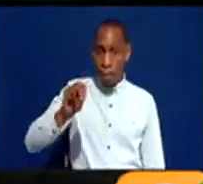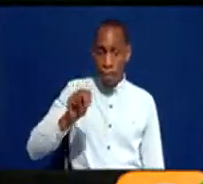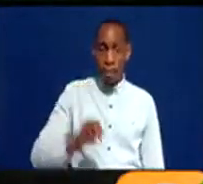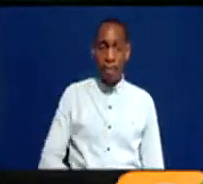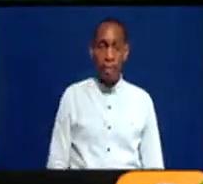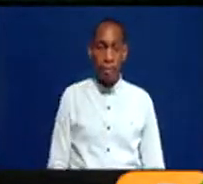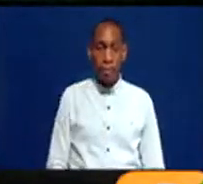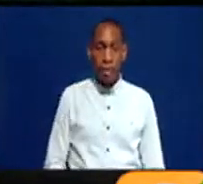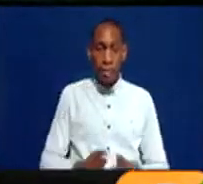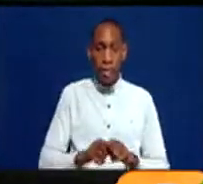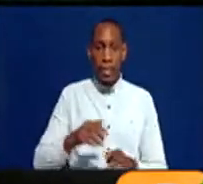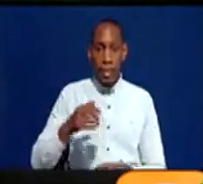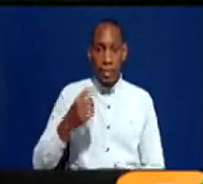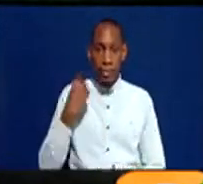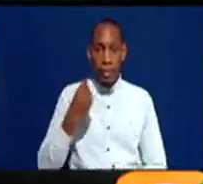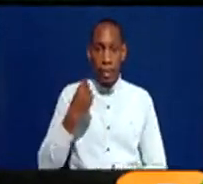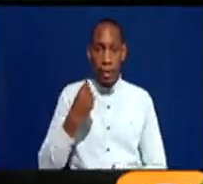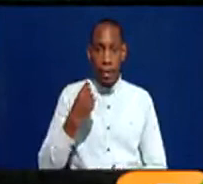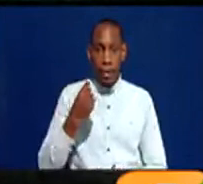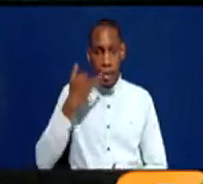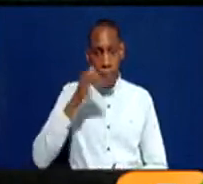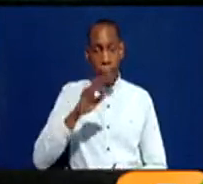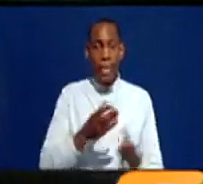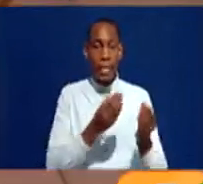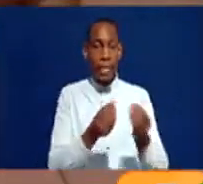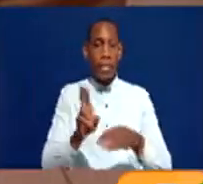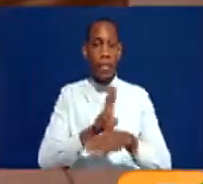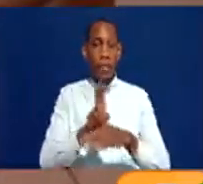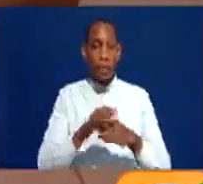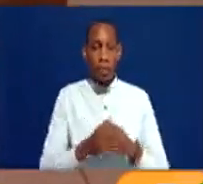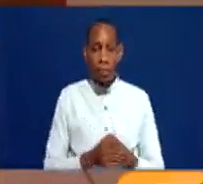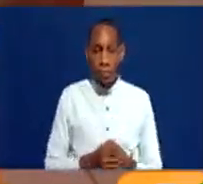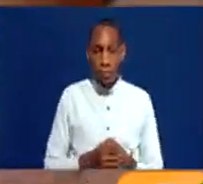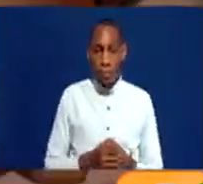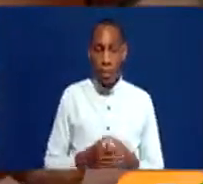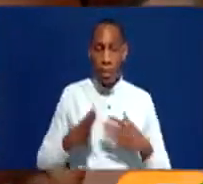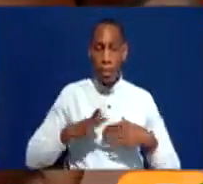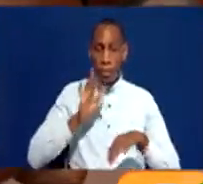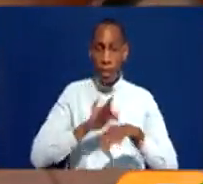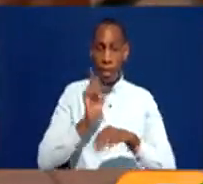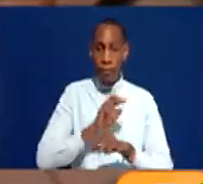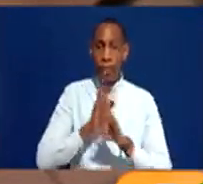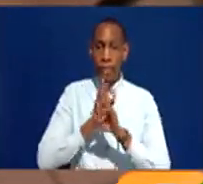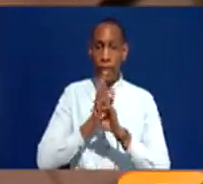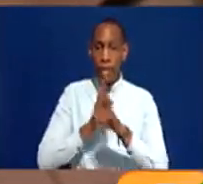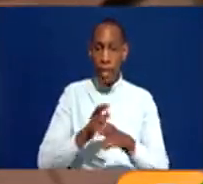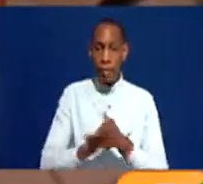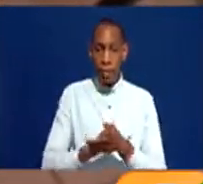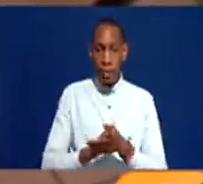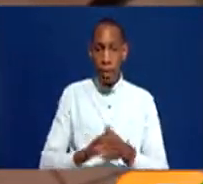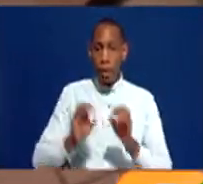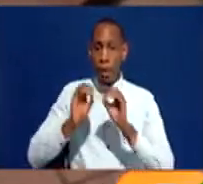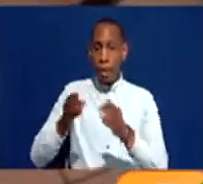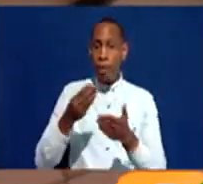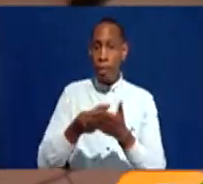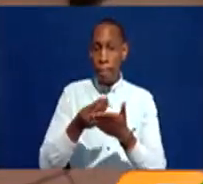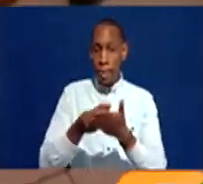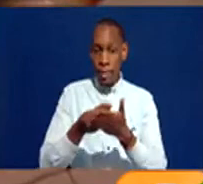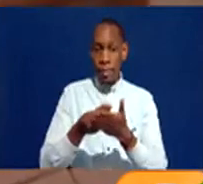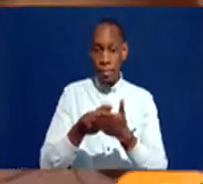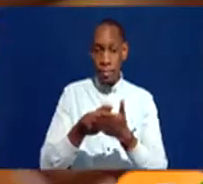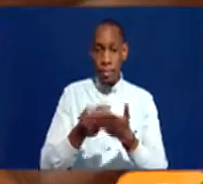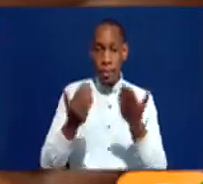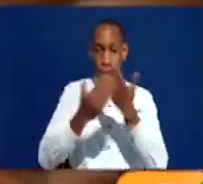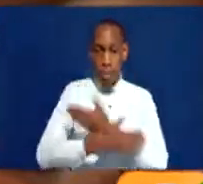hivyo. Namba yako itakuwa mteremko kwetu. Those who fall victim report losing large amounts of money in a single